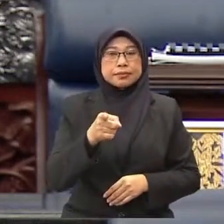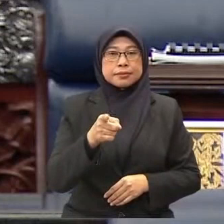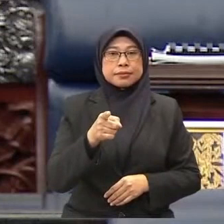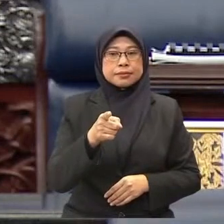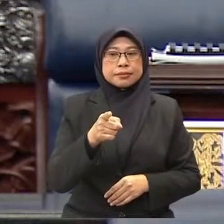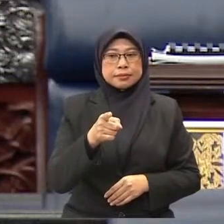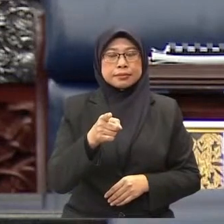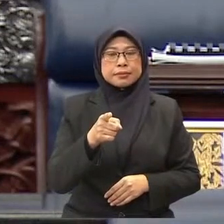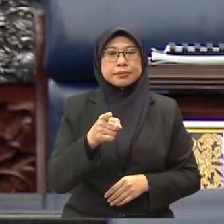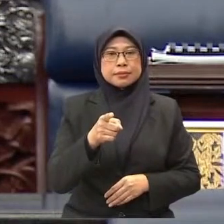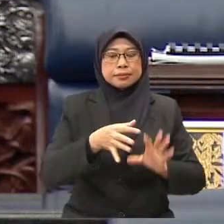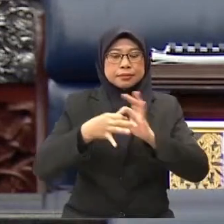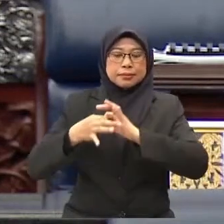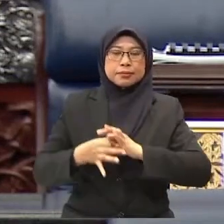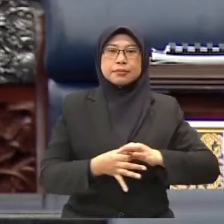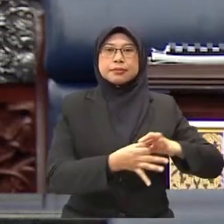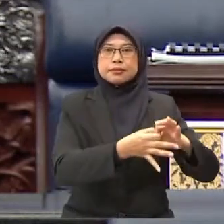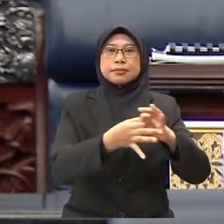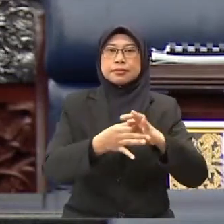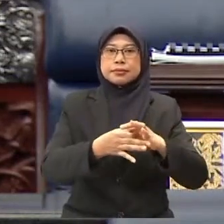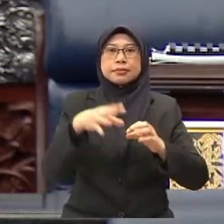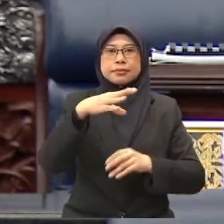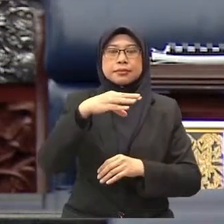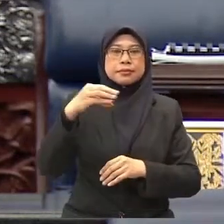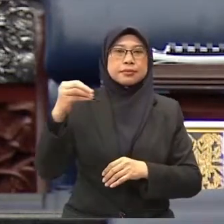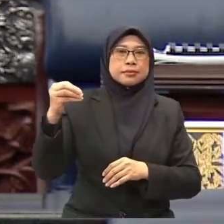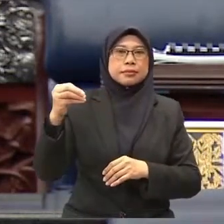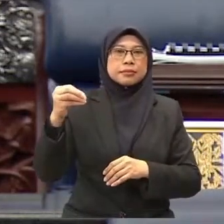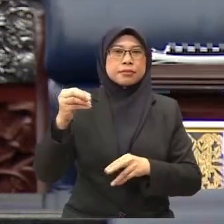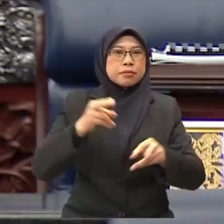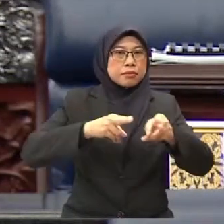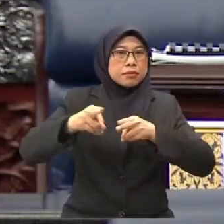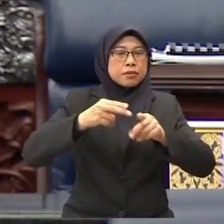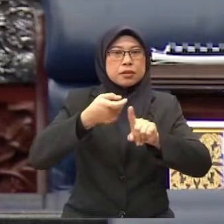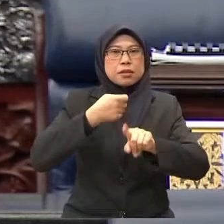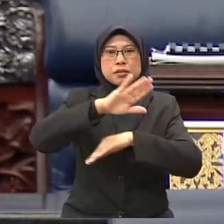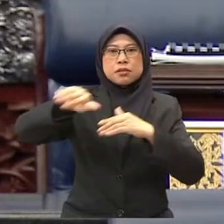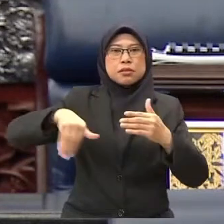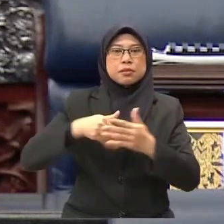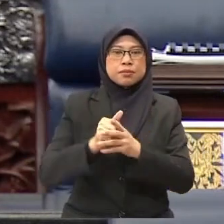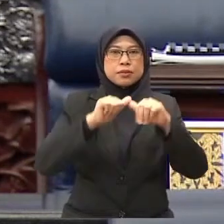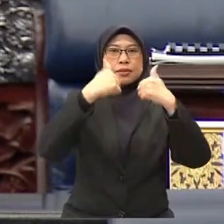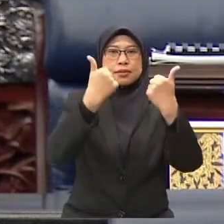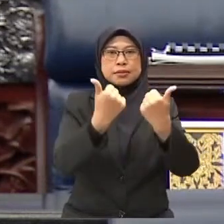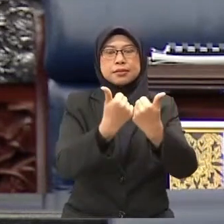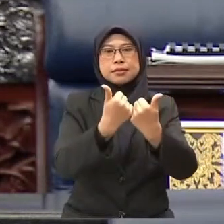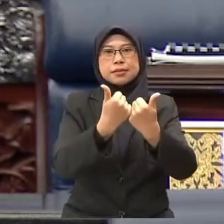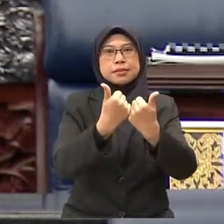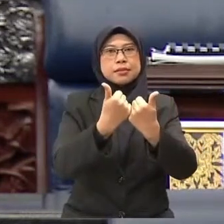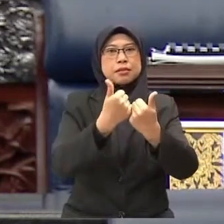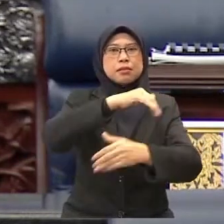daripada kerjasama dan concerted effort dengan izin daripada semua agensi